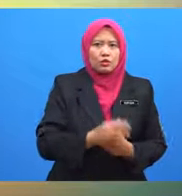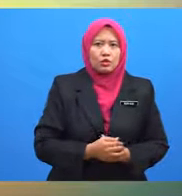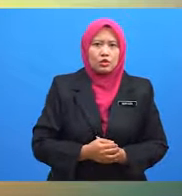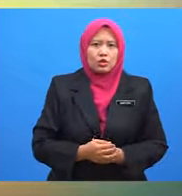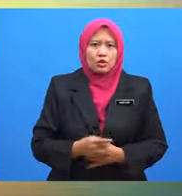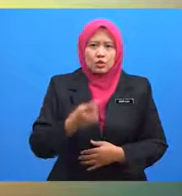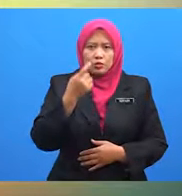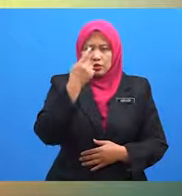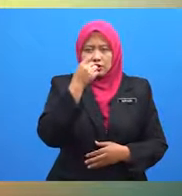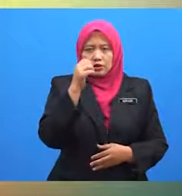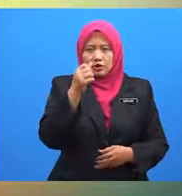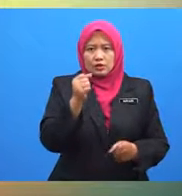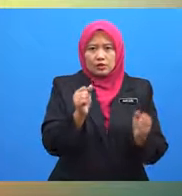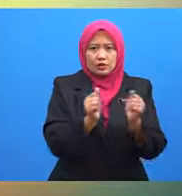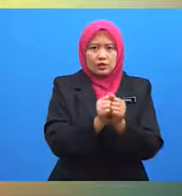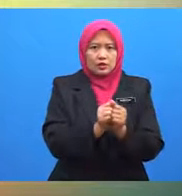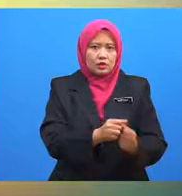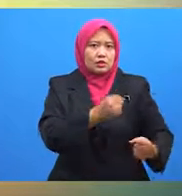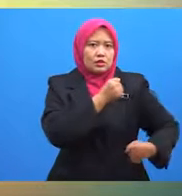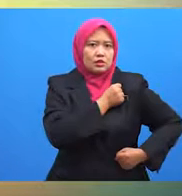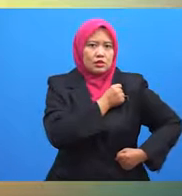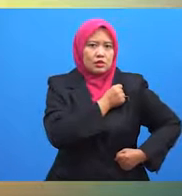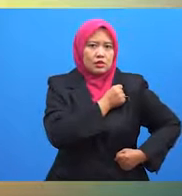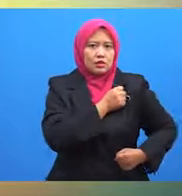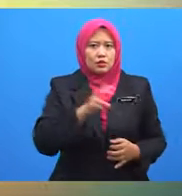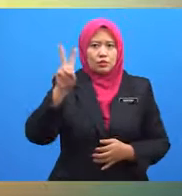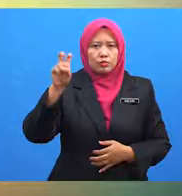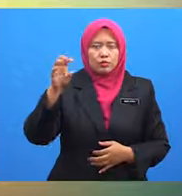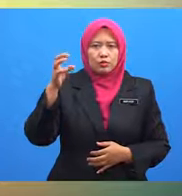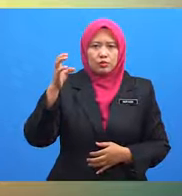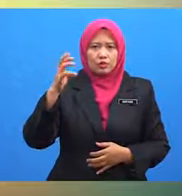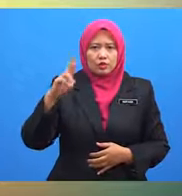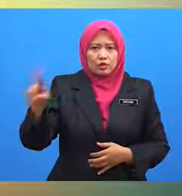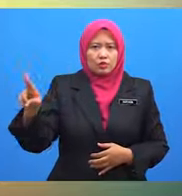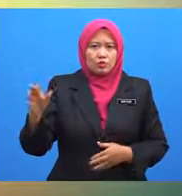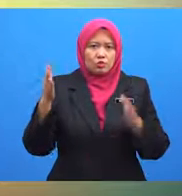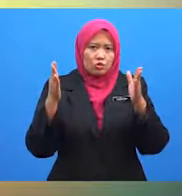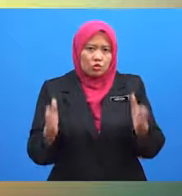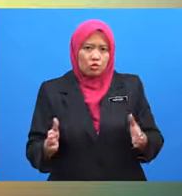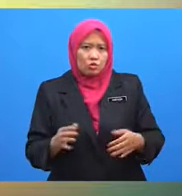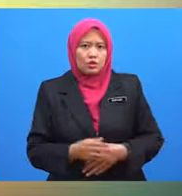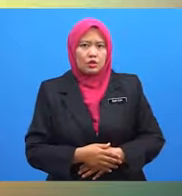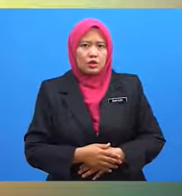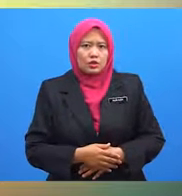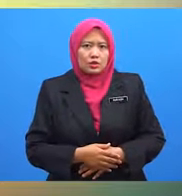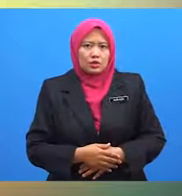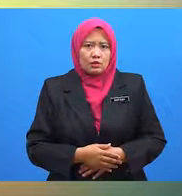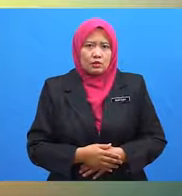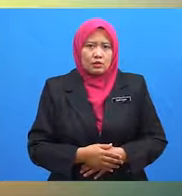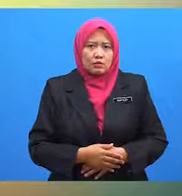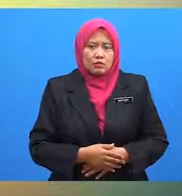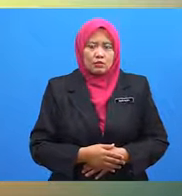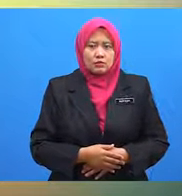orang, sebahagian naik kapal, jalan darat dan dengan sukacita memberikan